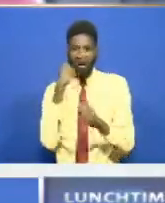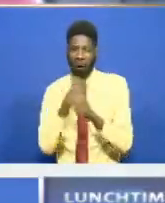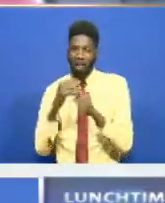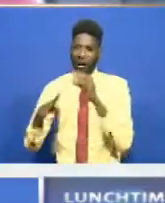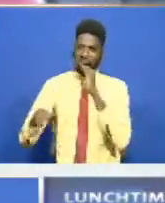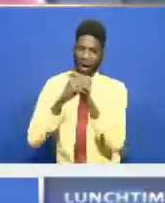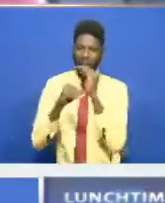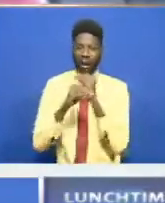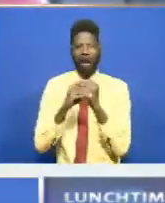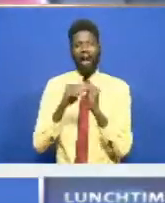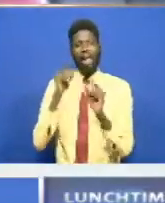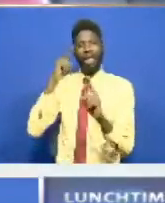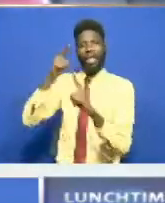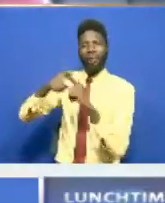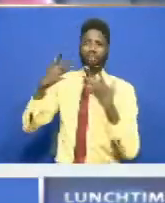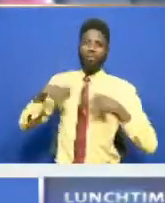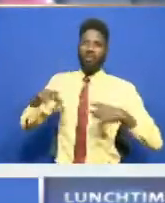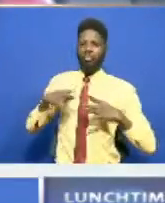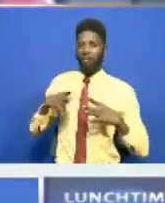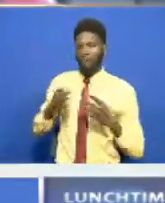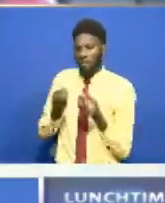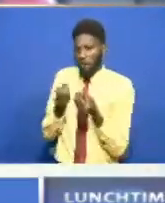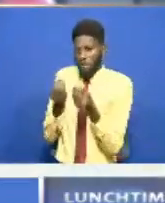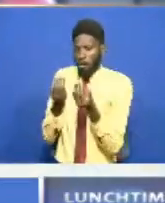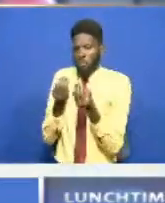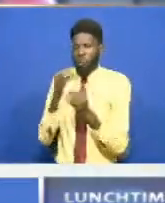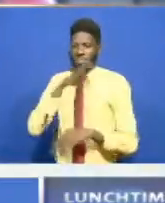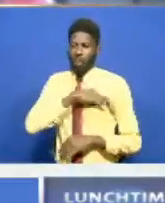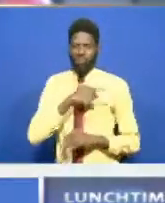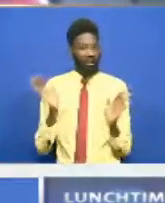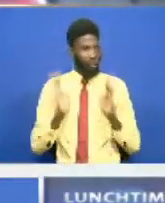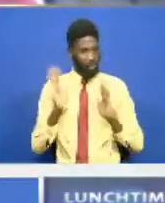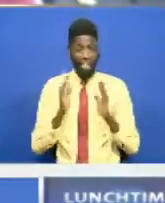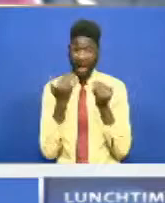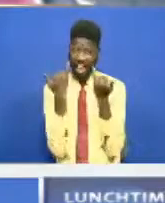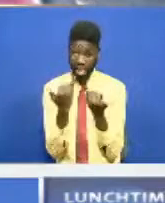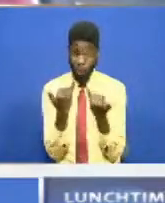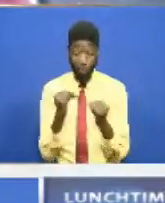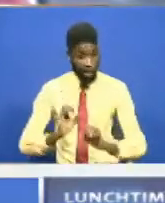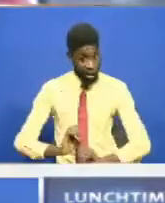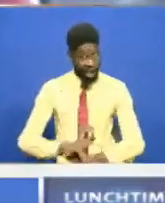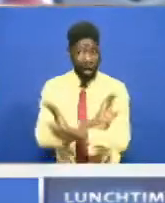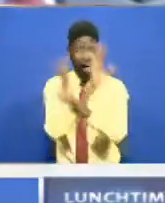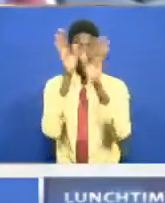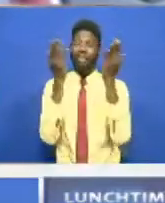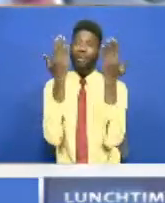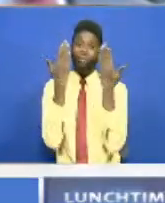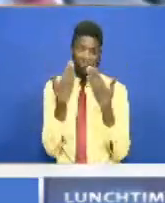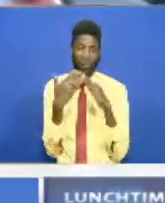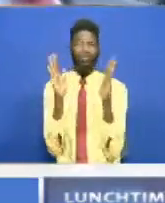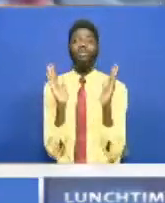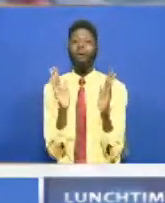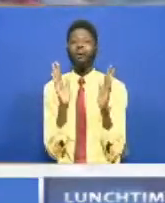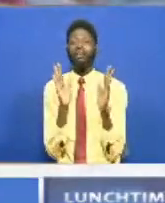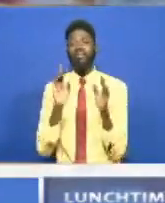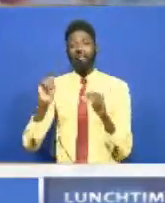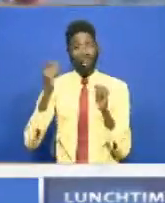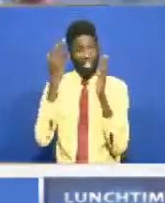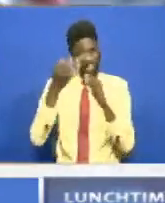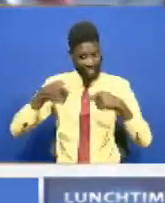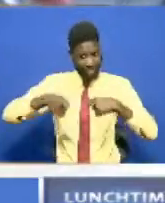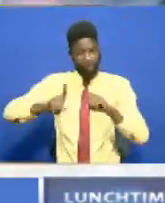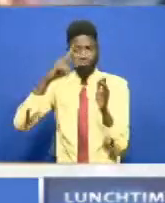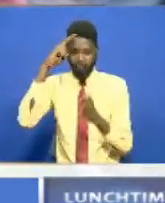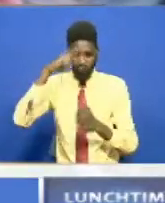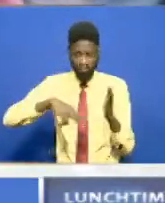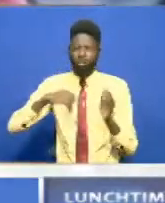wachache. Hapana. Sasa nyoka imetoka panguni. Wakenya wasome, wajue kweli yuko wapi na uongo